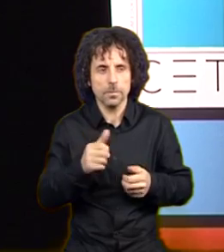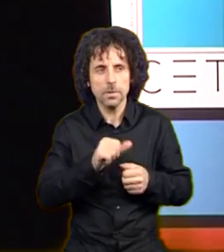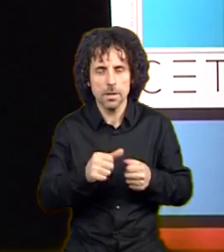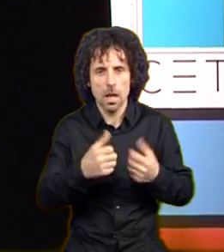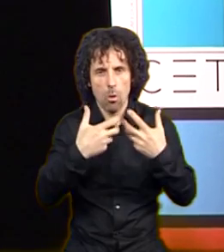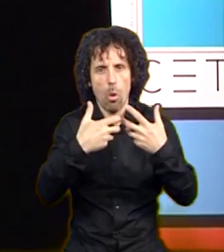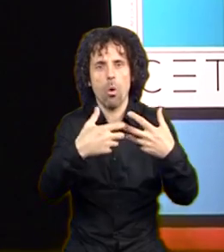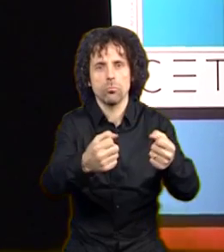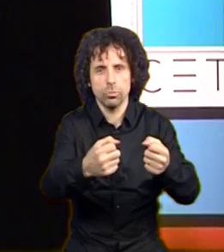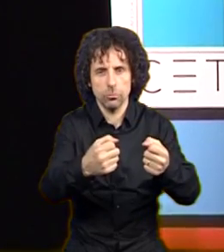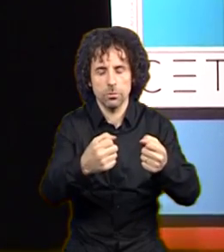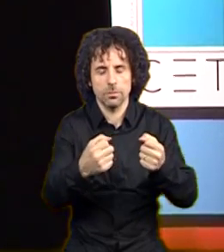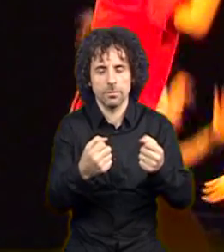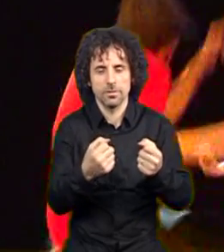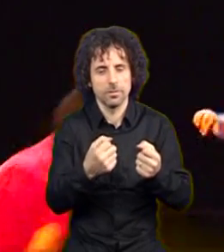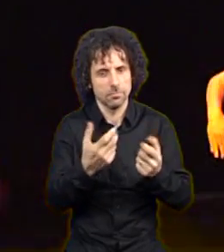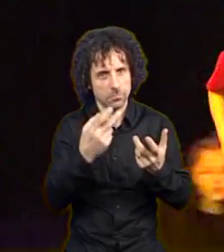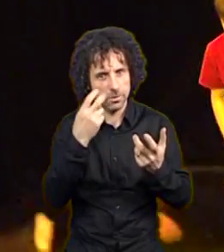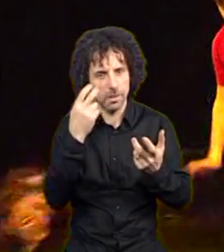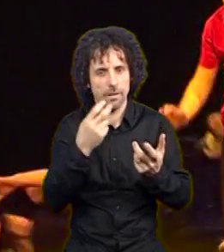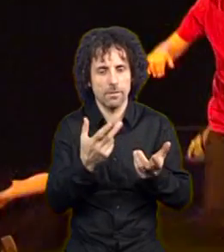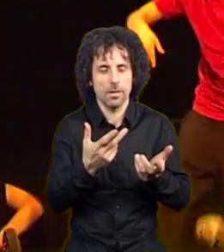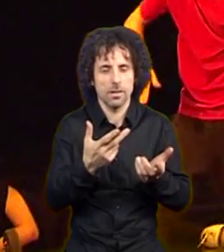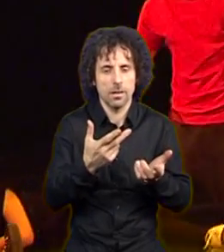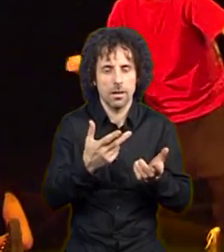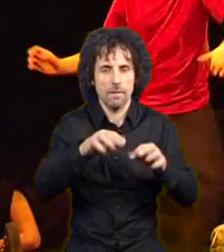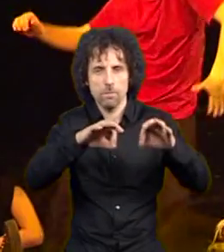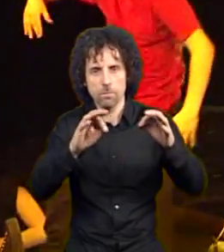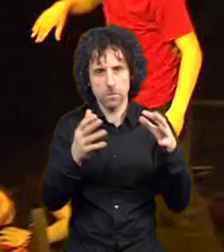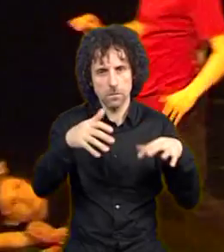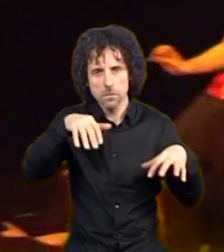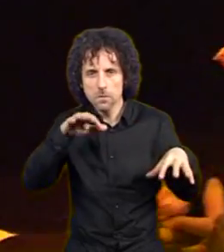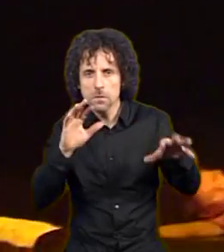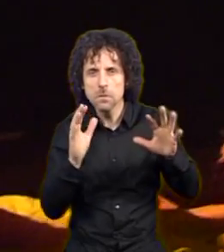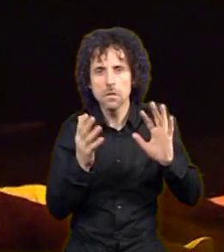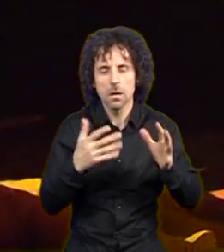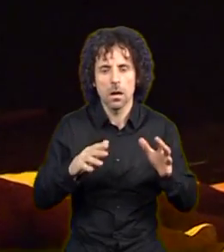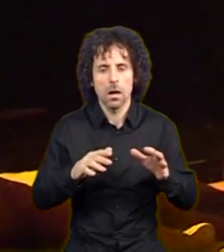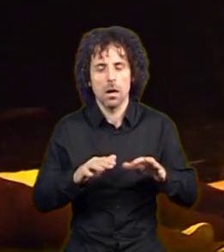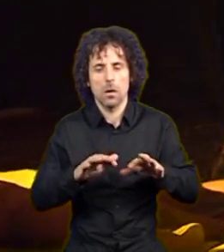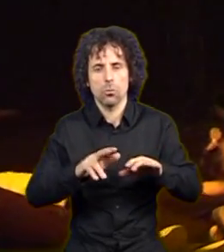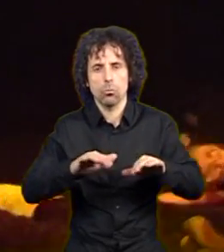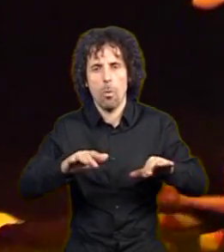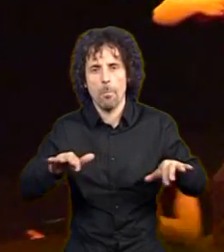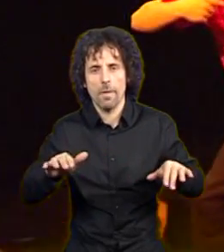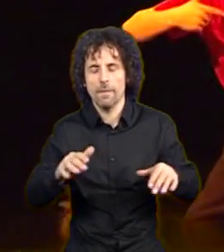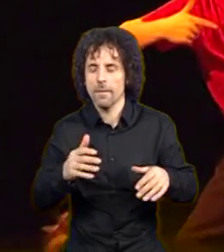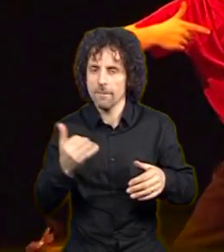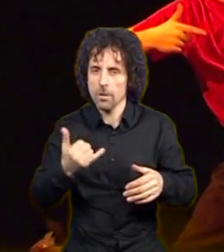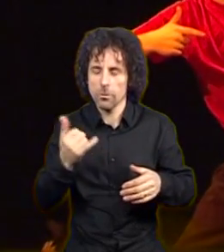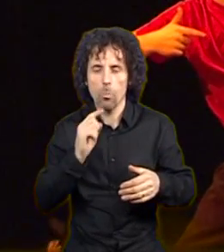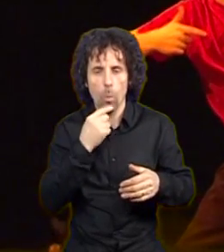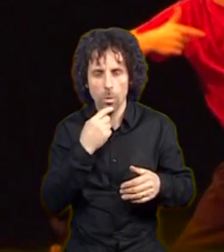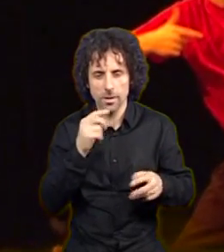jednak jest jakiś odbiór także na takie ciekawe rzeczy, jak na przykład zderzenie hip-popowców i górali, Chopin wiecznie młody. Jesteśmy